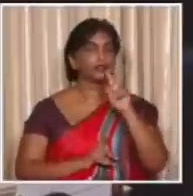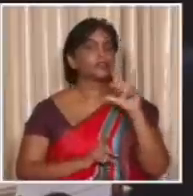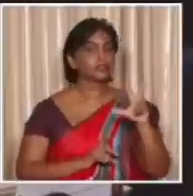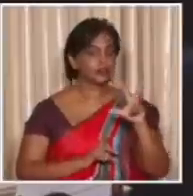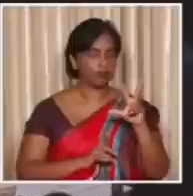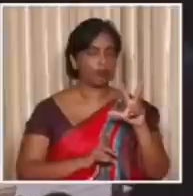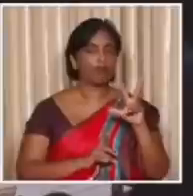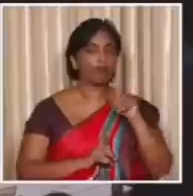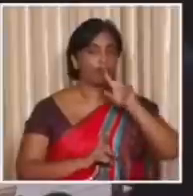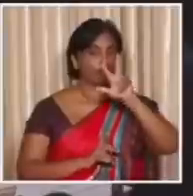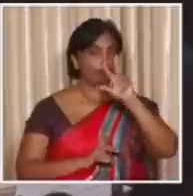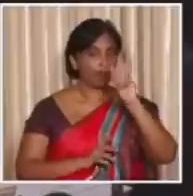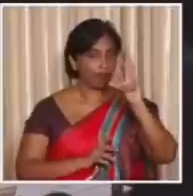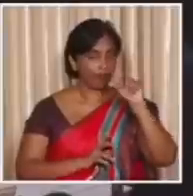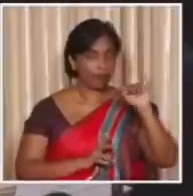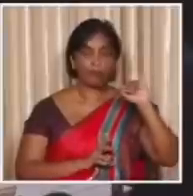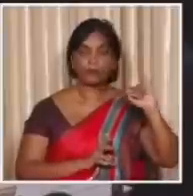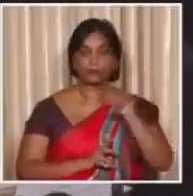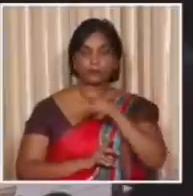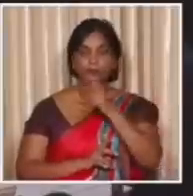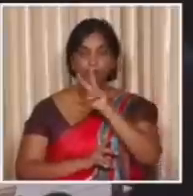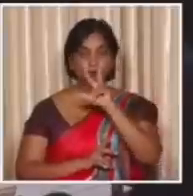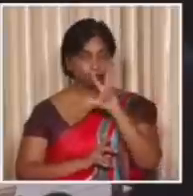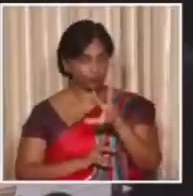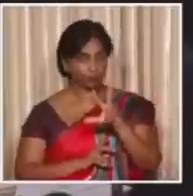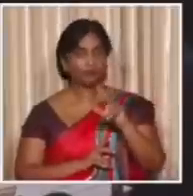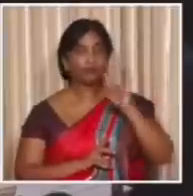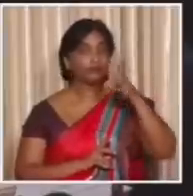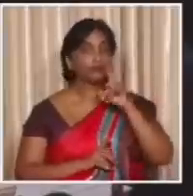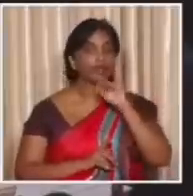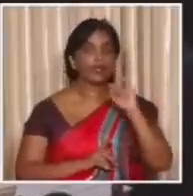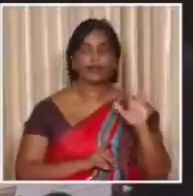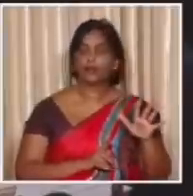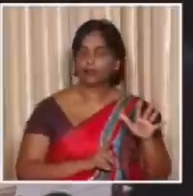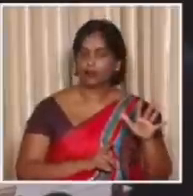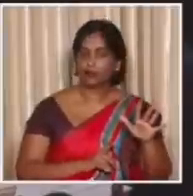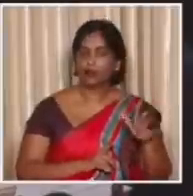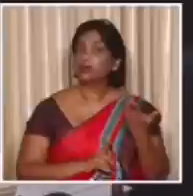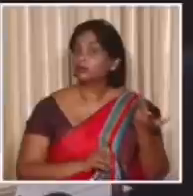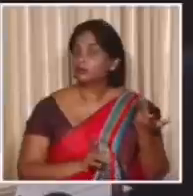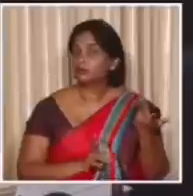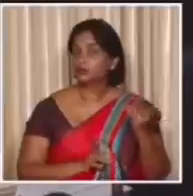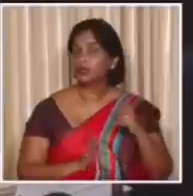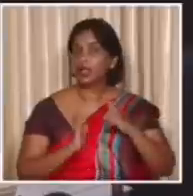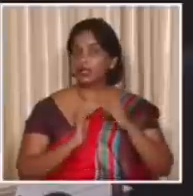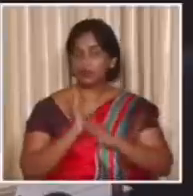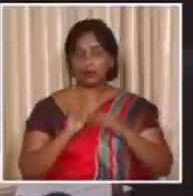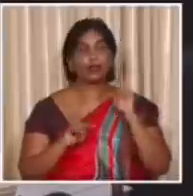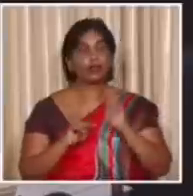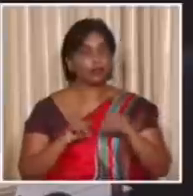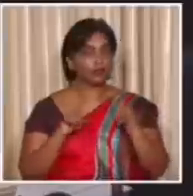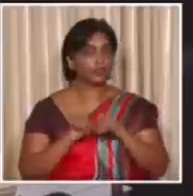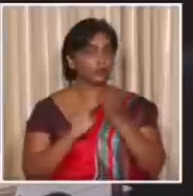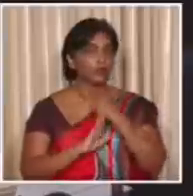කියලා. 83.6ක් කියන්නේ 128ක් නම් 100ක් කියන්නේ 65යි. ඒකට මොකද්ද? ජාත්‍යන්තර මූල්‍ය අරමුදලට අනුව